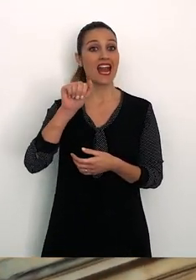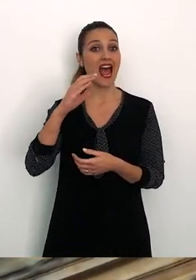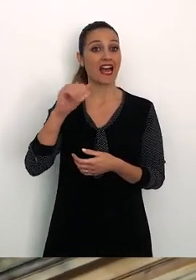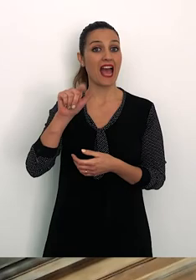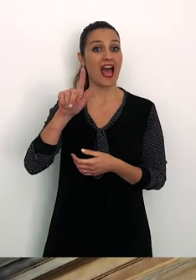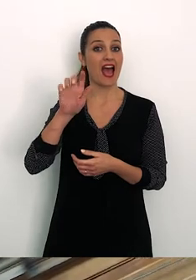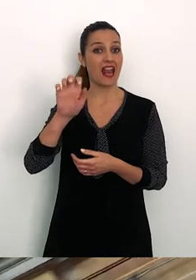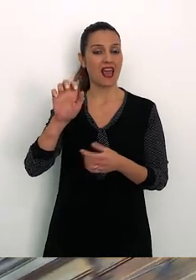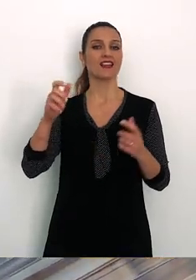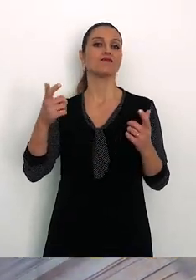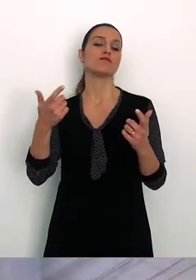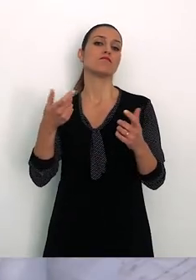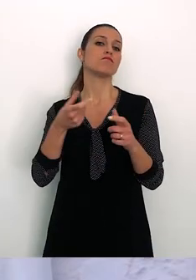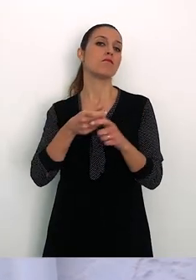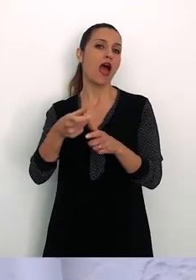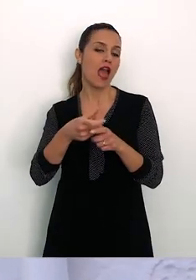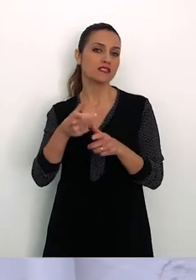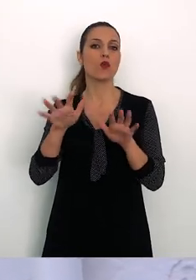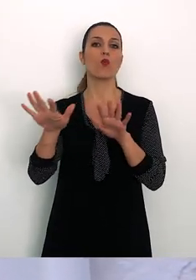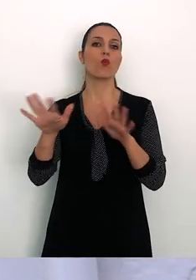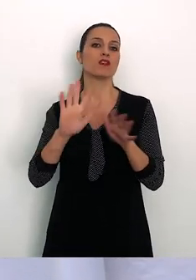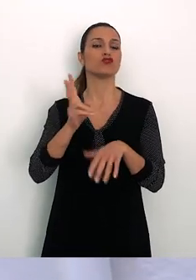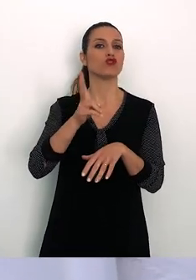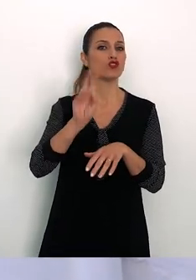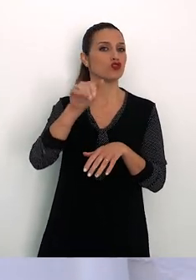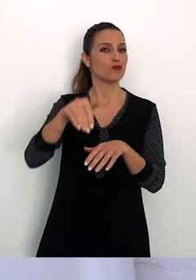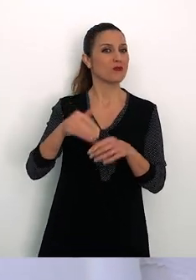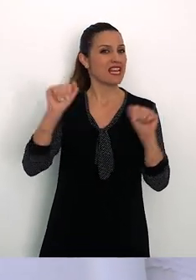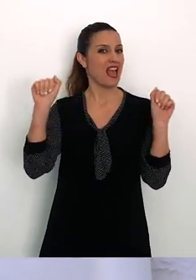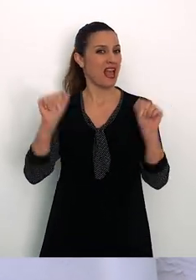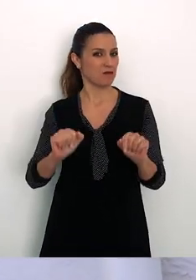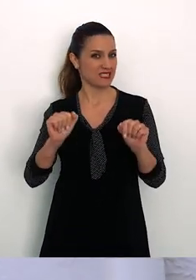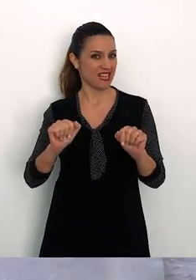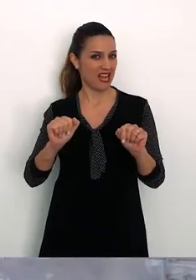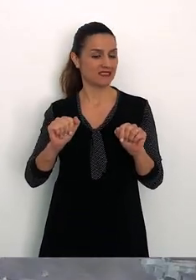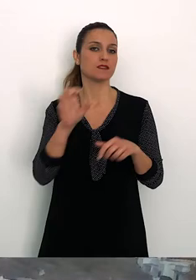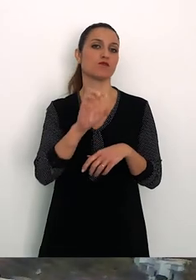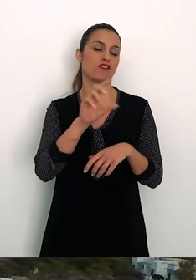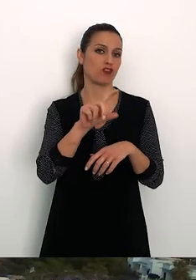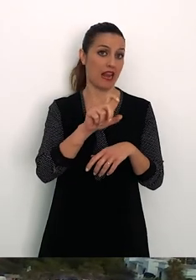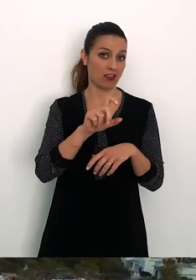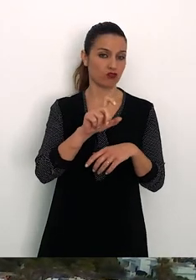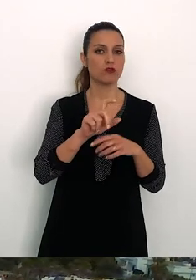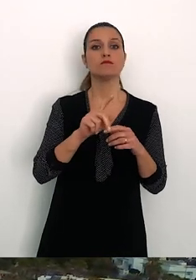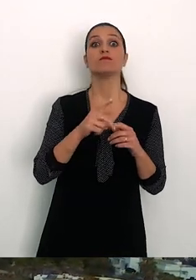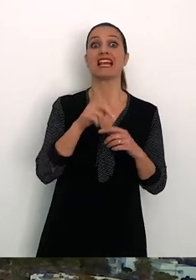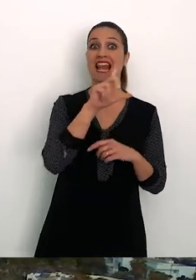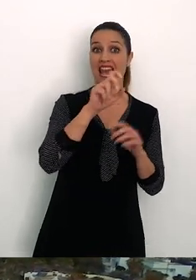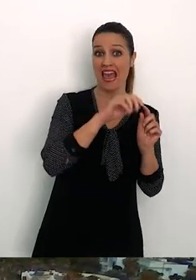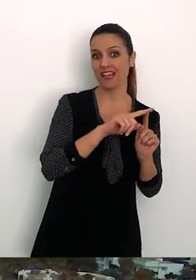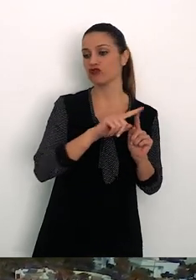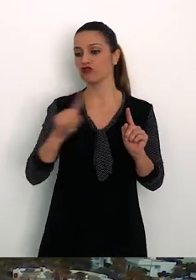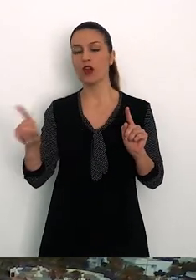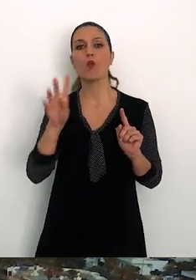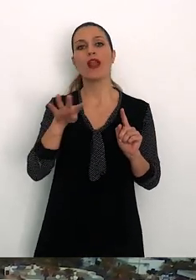Racale è una cittadina di quasi 11.000 abitanti della provincia di Lecce, distante dal capoluogo circa 54 km e